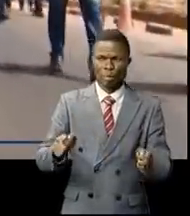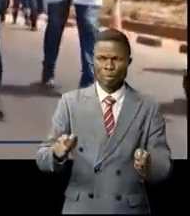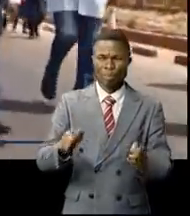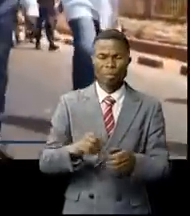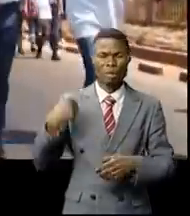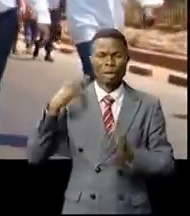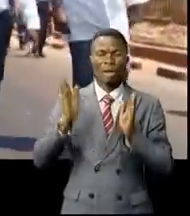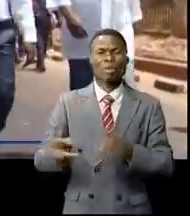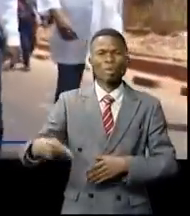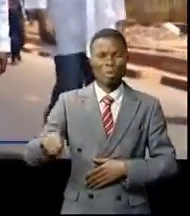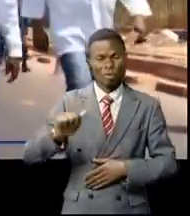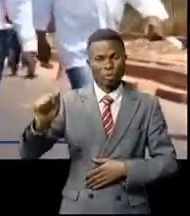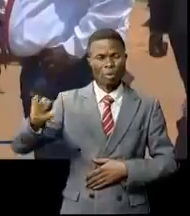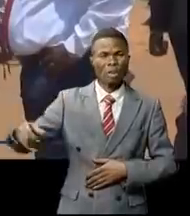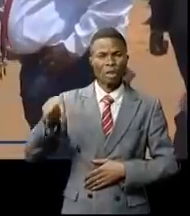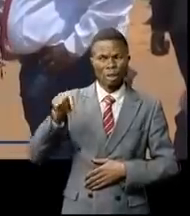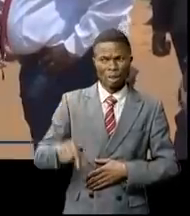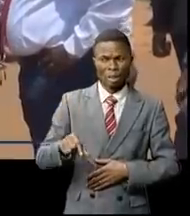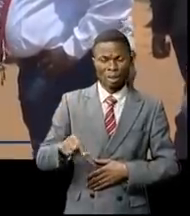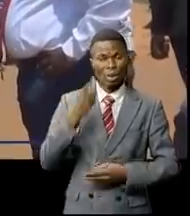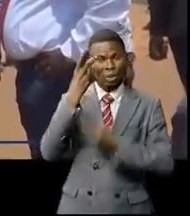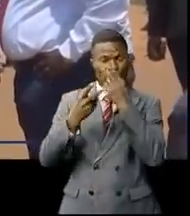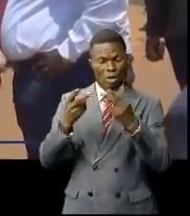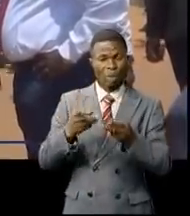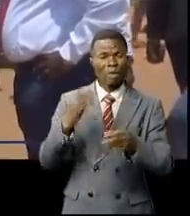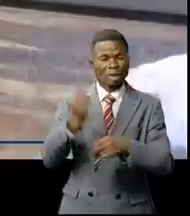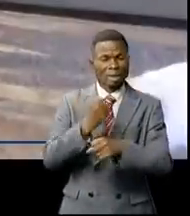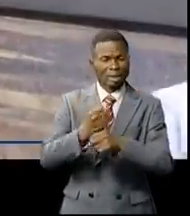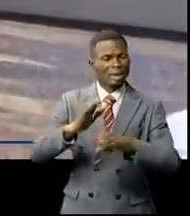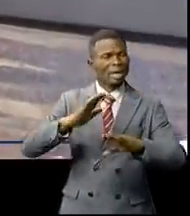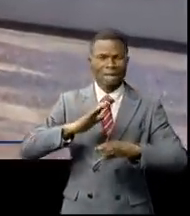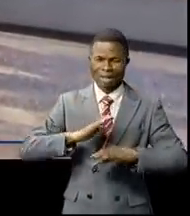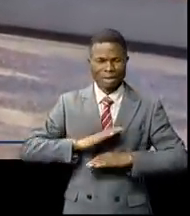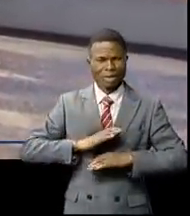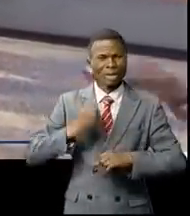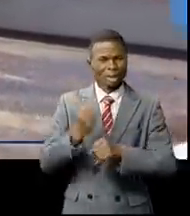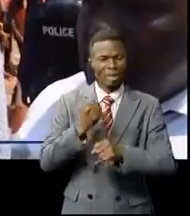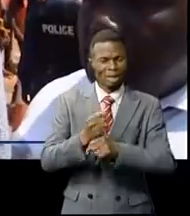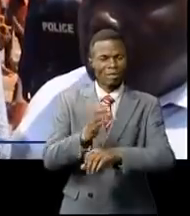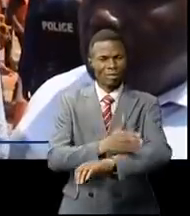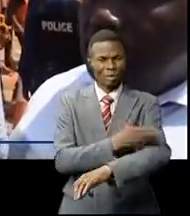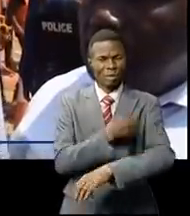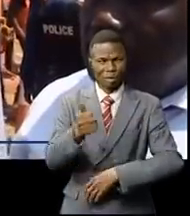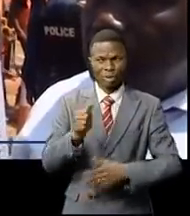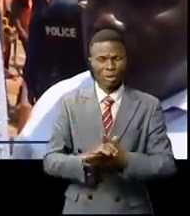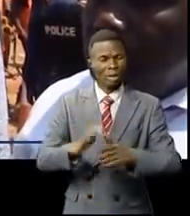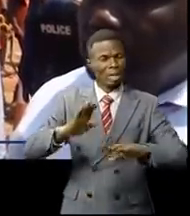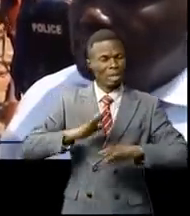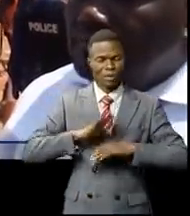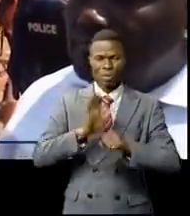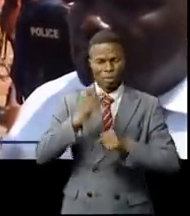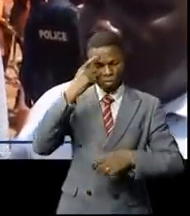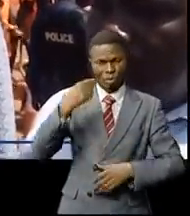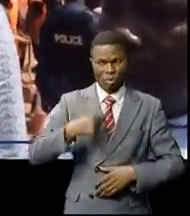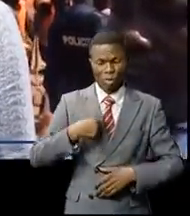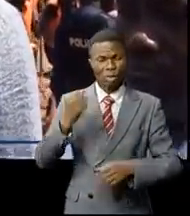gouverneur de province des câbles à 4 et qui a inspecté ce chantier s'est dit satisfait du déroulement des travaux à graz attisera je vois